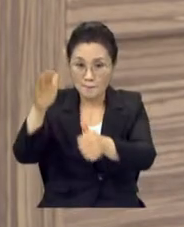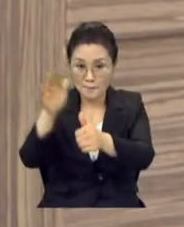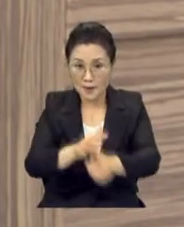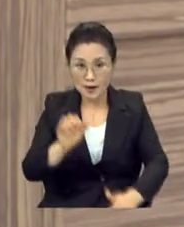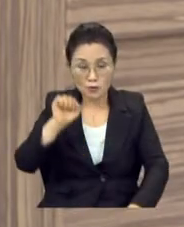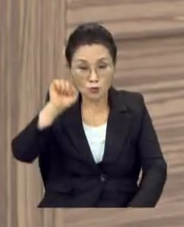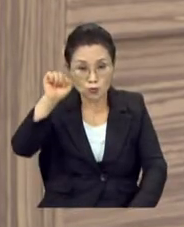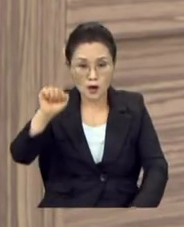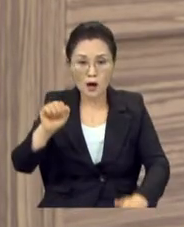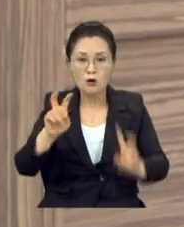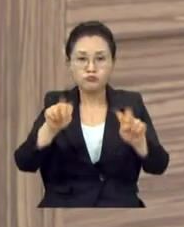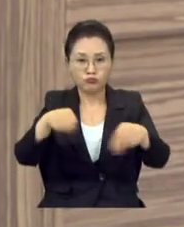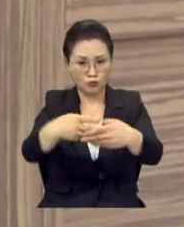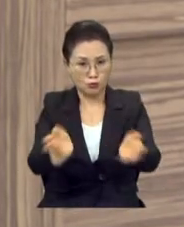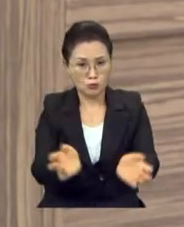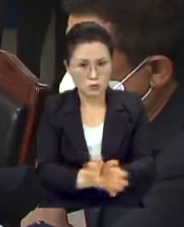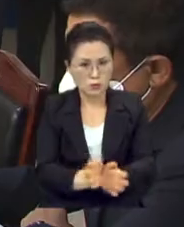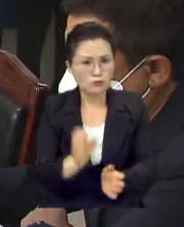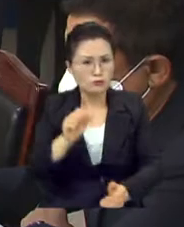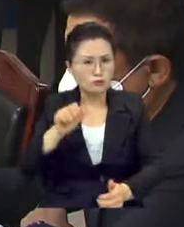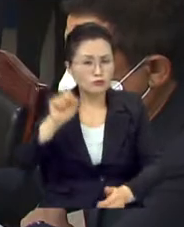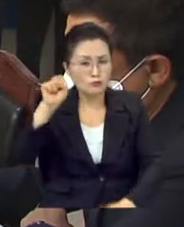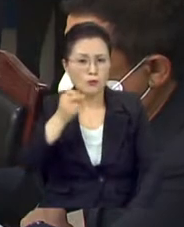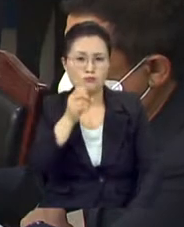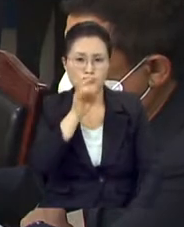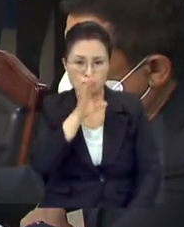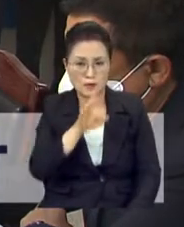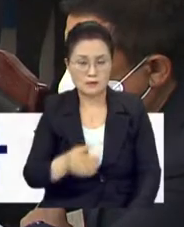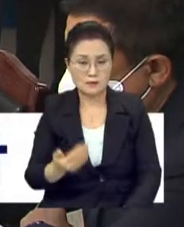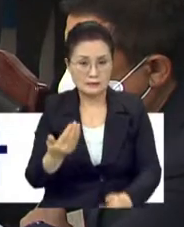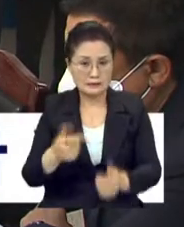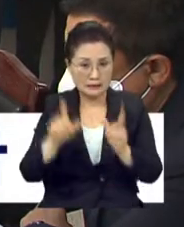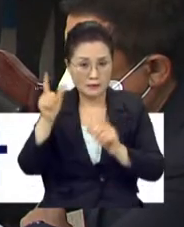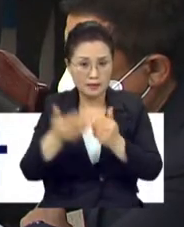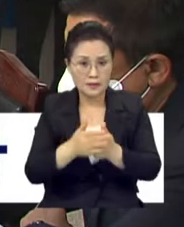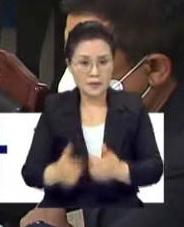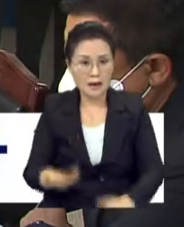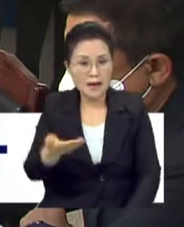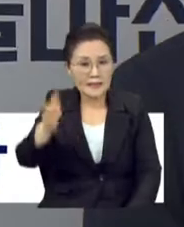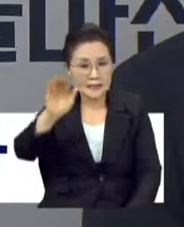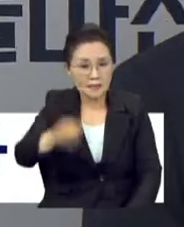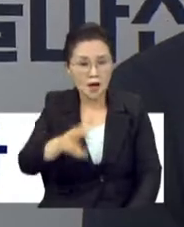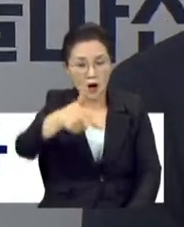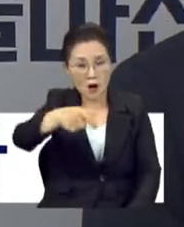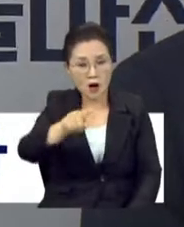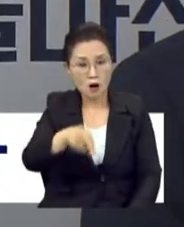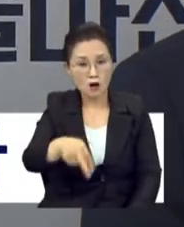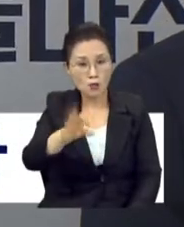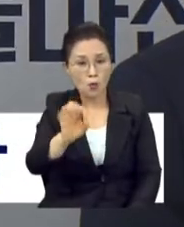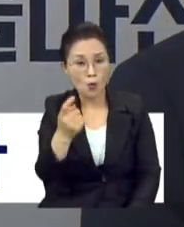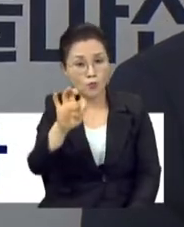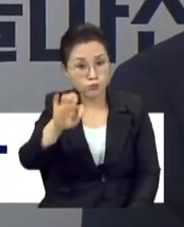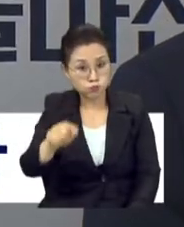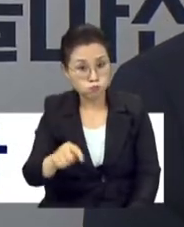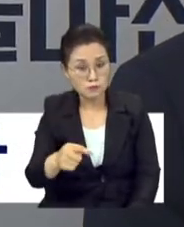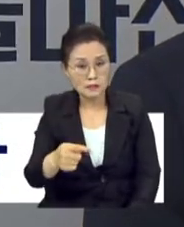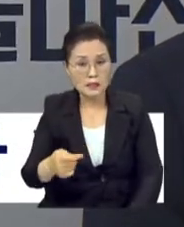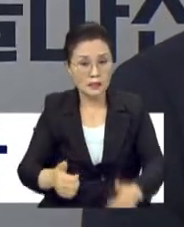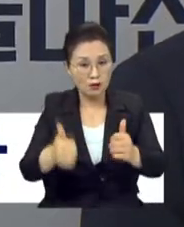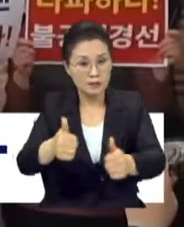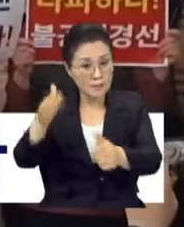부의 무소속 출마는 불가능한 서화 하지만 커 덕 그러니까 아예 경선에서 배제된 후보들은 처지가